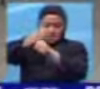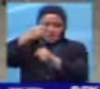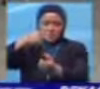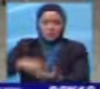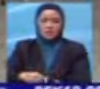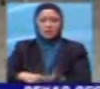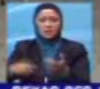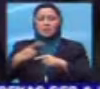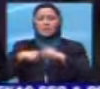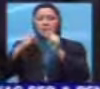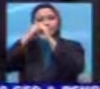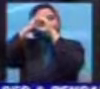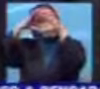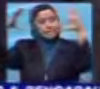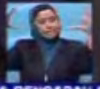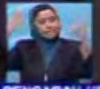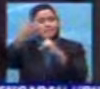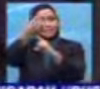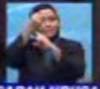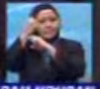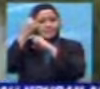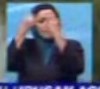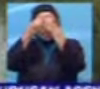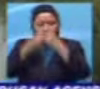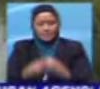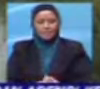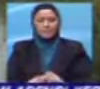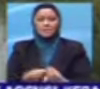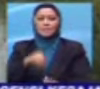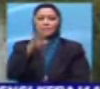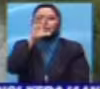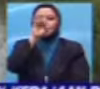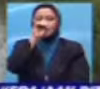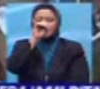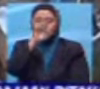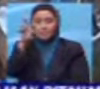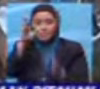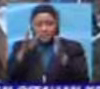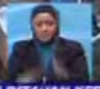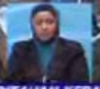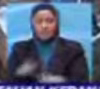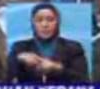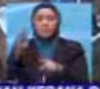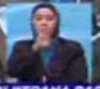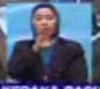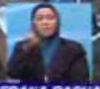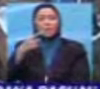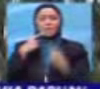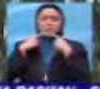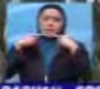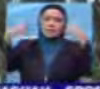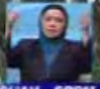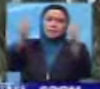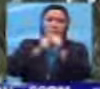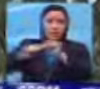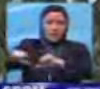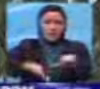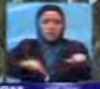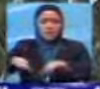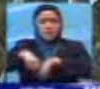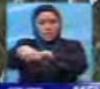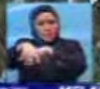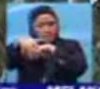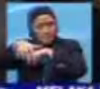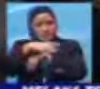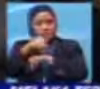Dengan jumlah penduduk lebih 70,000 orang, Bagan Datuh terkenal dengan aktiviti pertanian dan perikanan khususnya tanaman kelapa dan